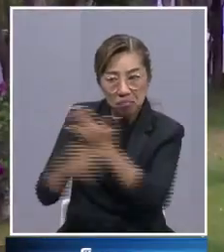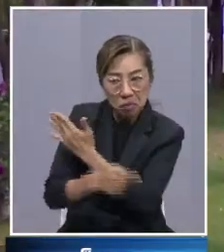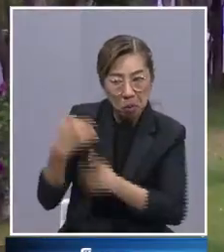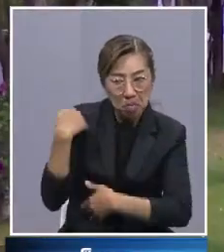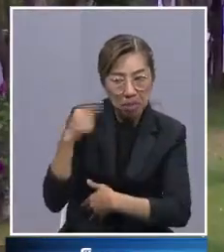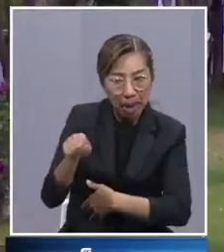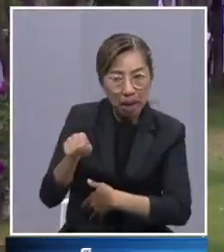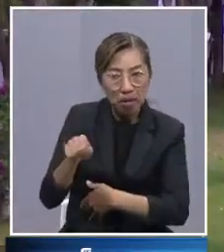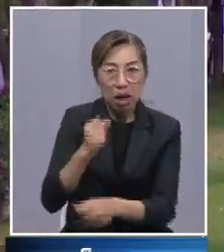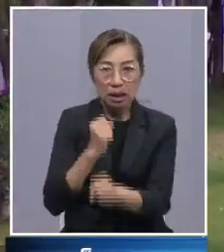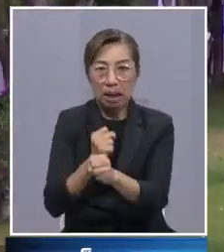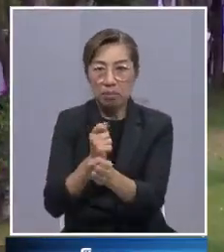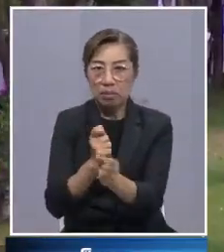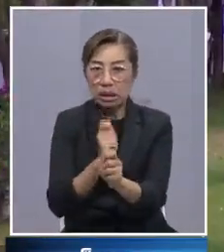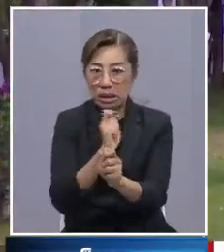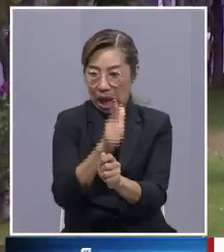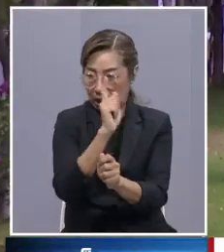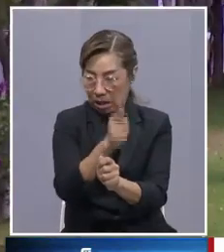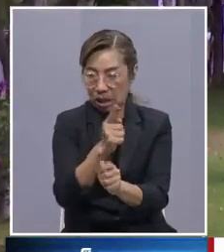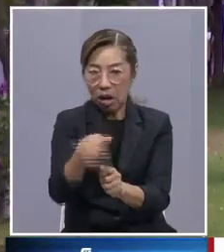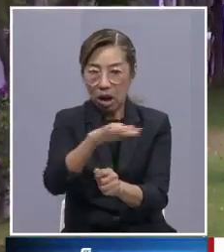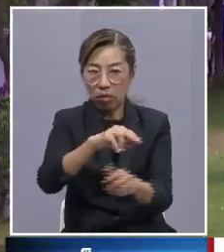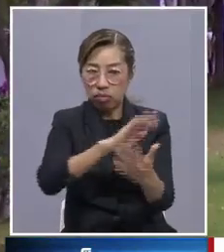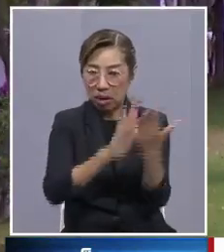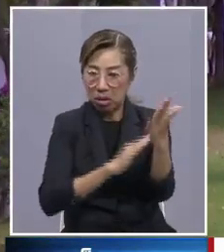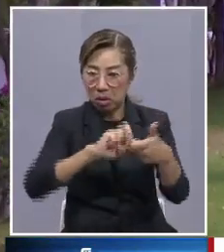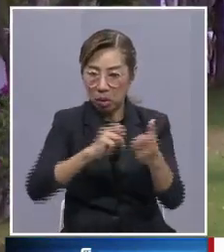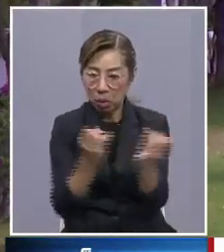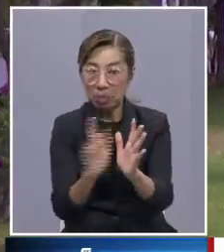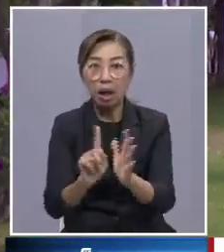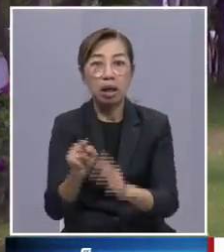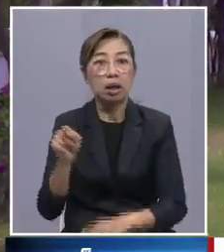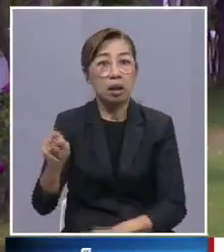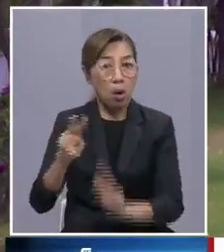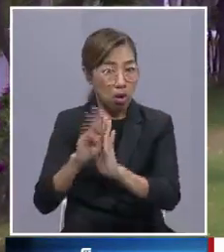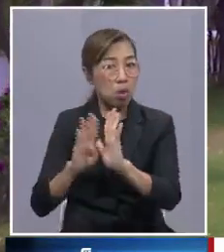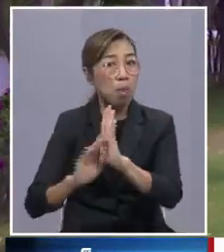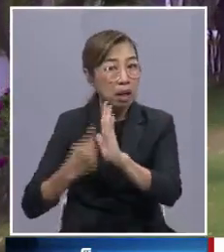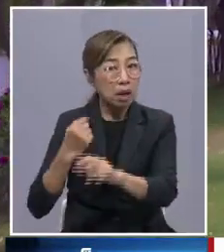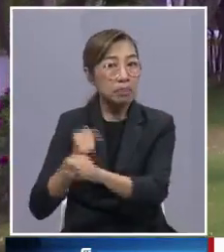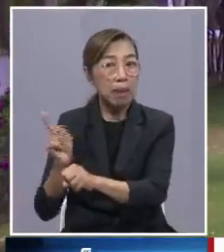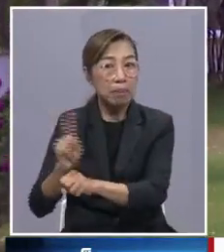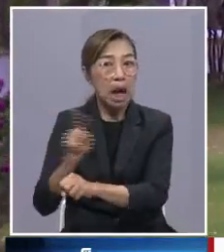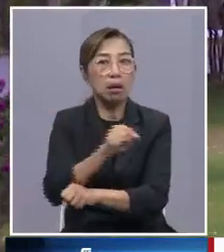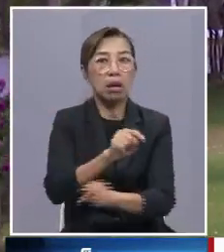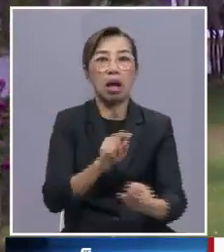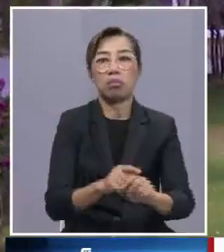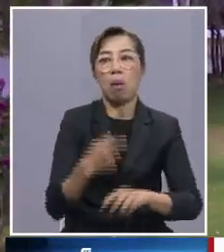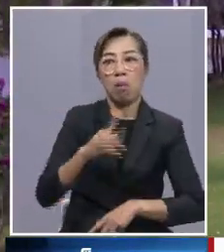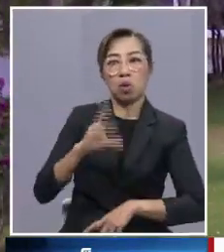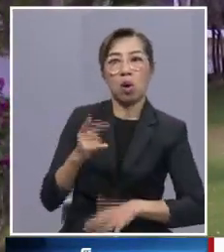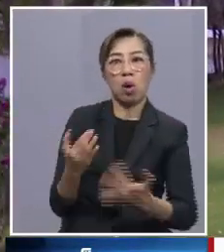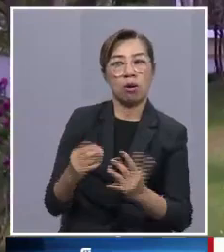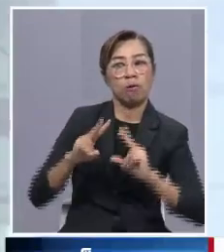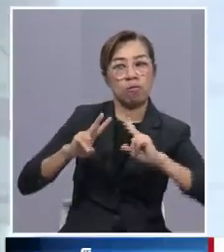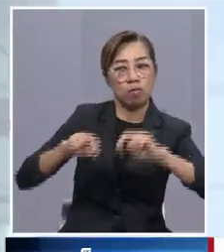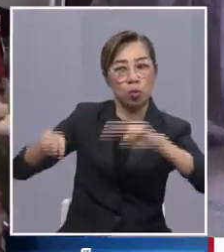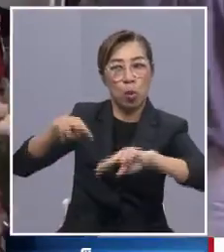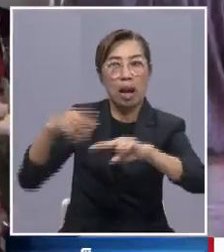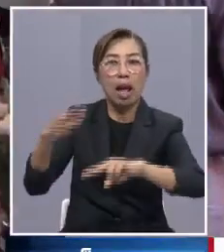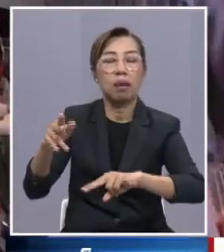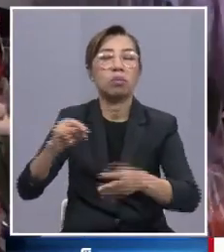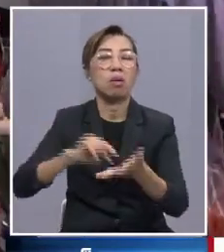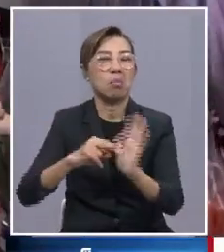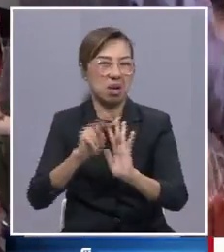จะสร้างผลกระทบให้กับประเทศหรือไม่แม้ยังไม่ได้เริ่มทำอ่ะคิดดูปปชรับมีดรอแบบเนี้ยอืยากเหมือนกันนะนโยบาย